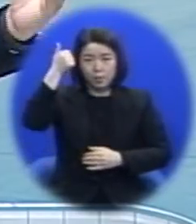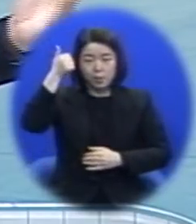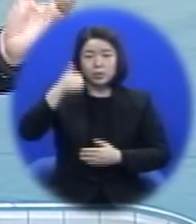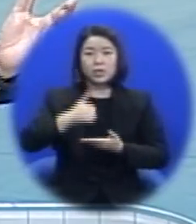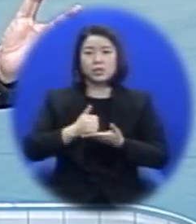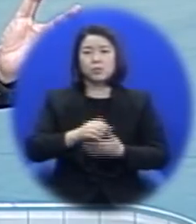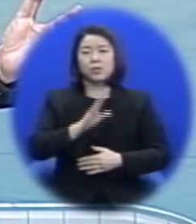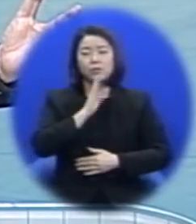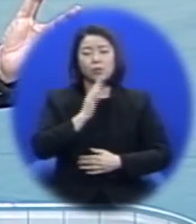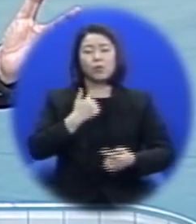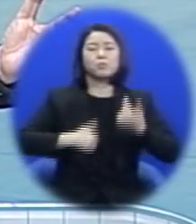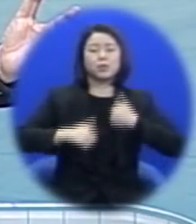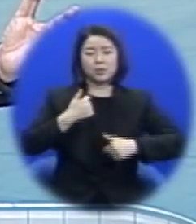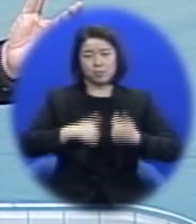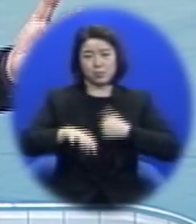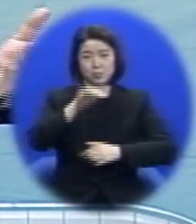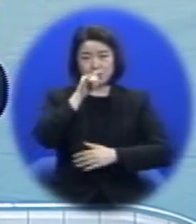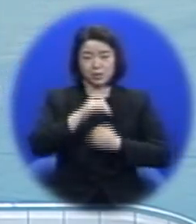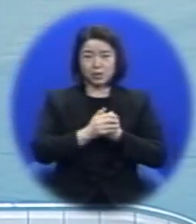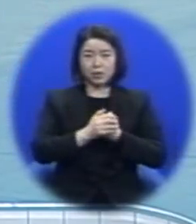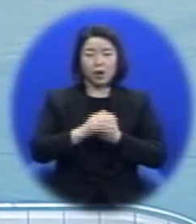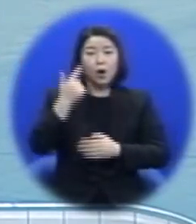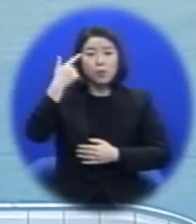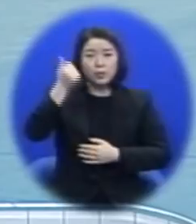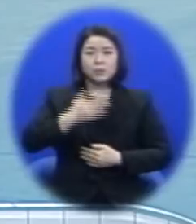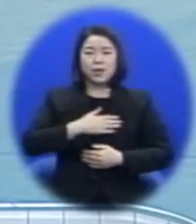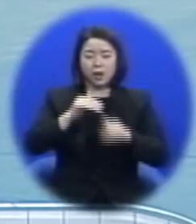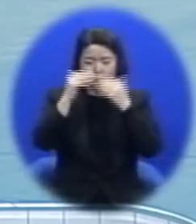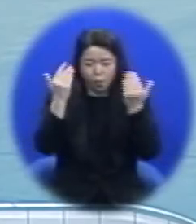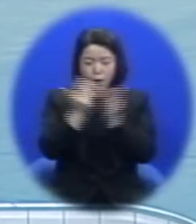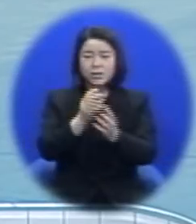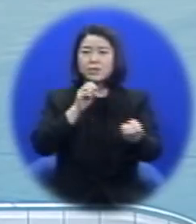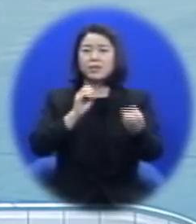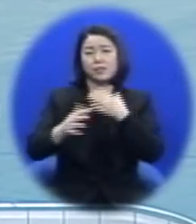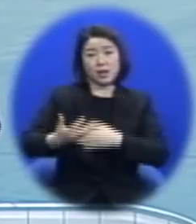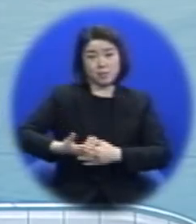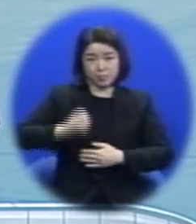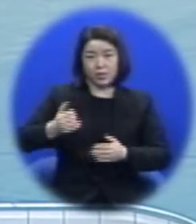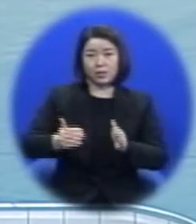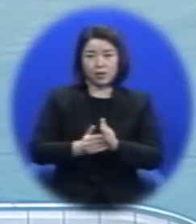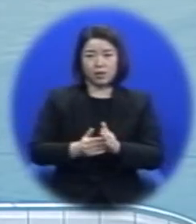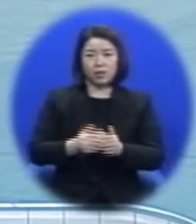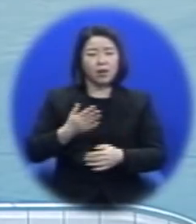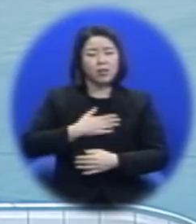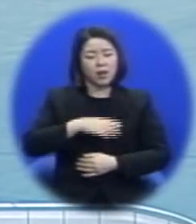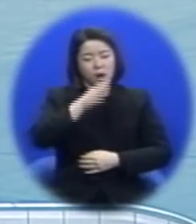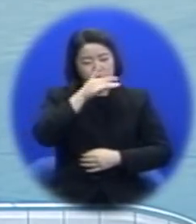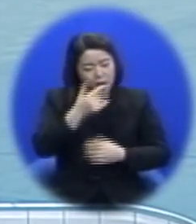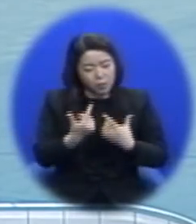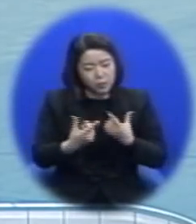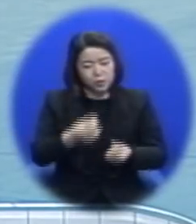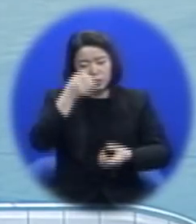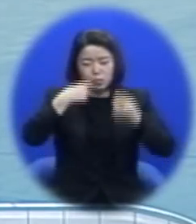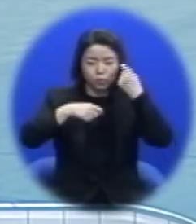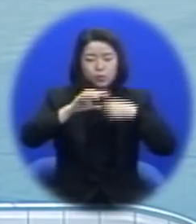목사님께서는 너무나 기뻐하셨어요. 목사님, 제가 완전한 답을 얻었습니다. 정말 바보같이 울고만